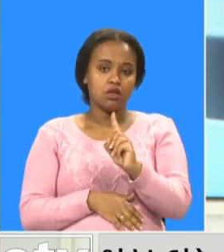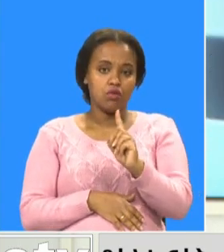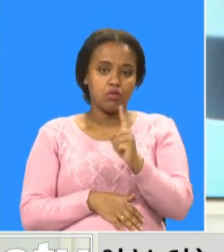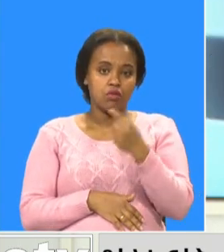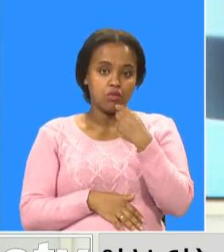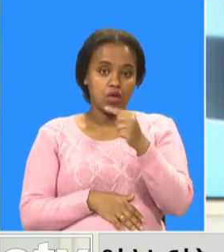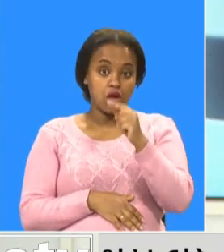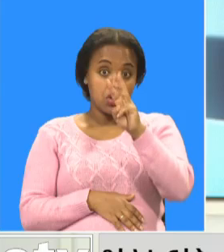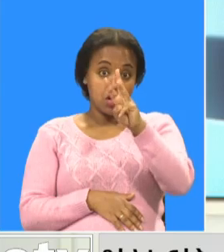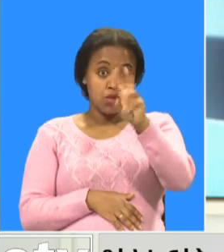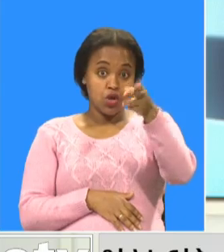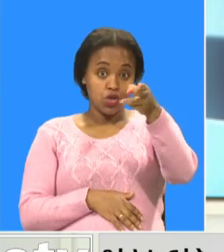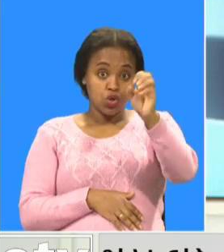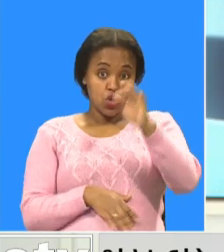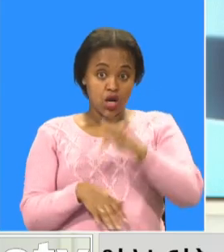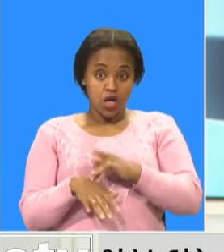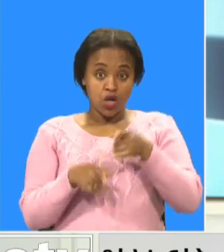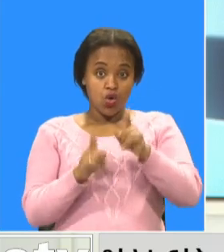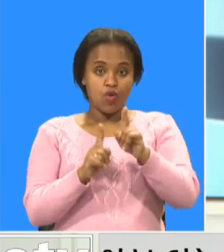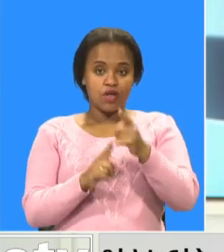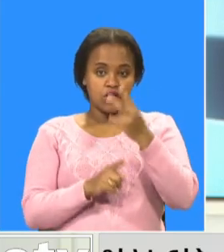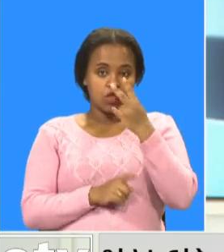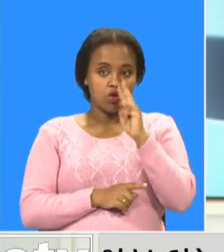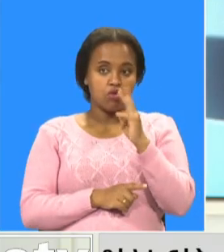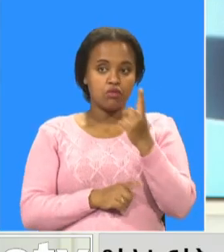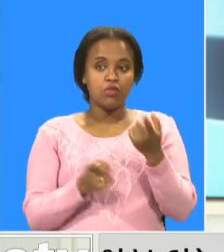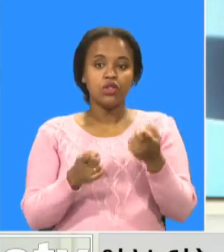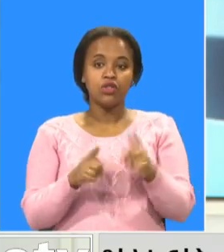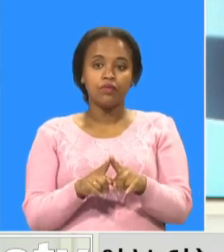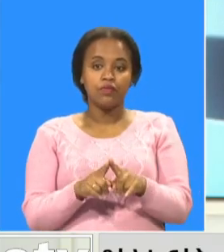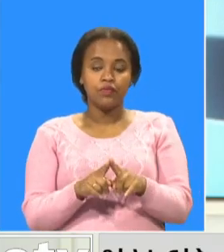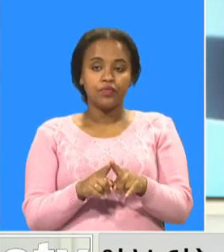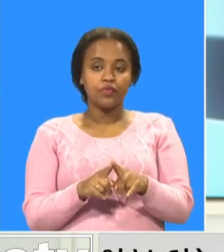WHO ሪኮመንዴሽን ላይ እንዳየሁት። ግን መቼም